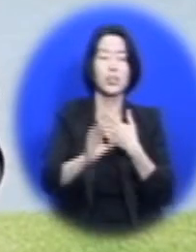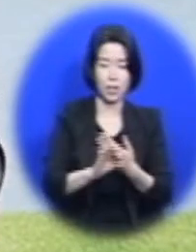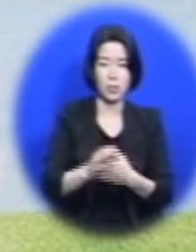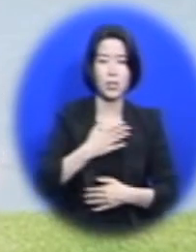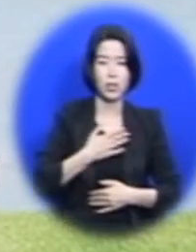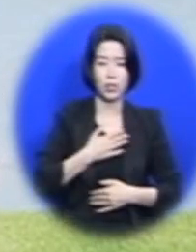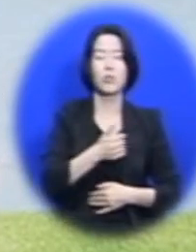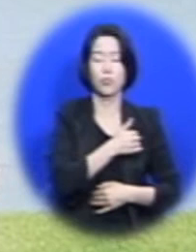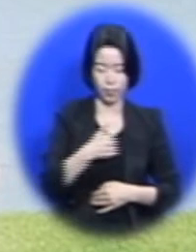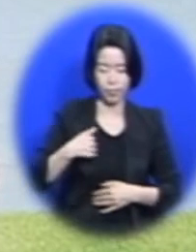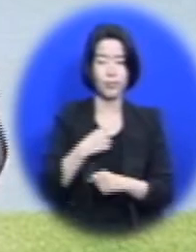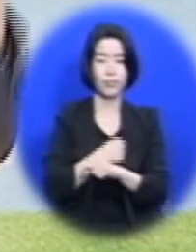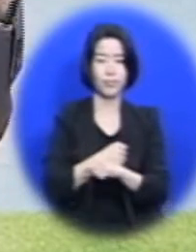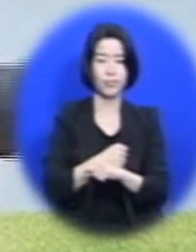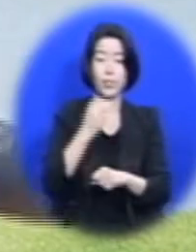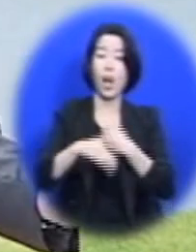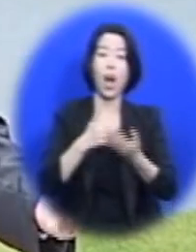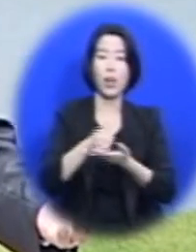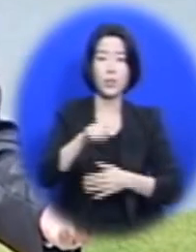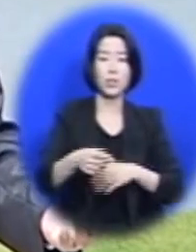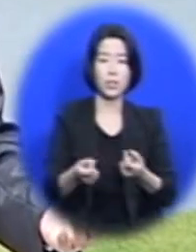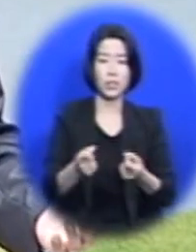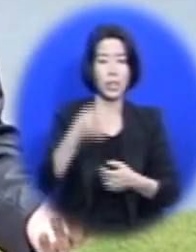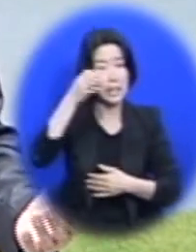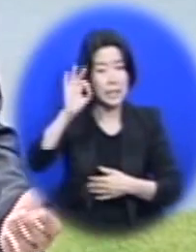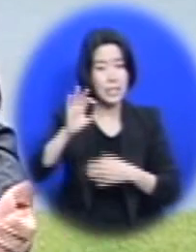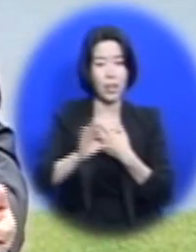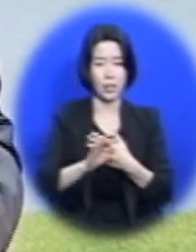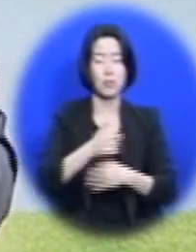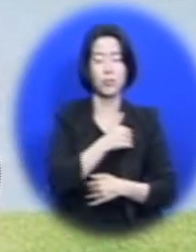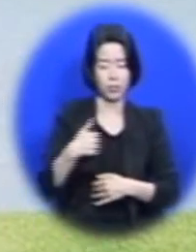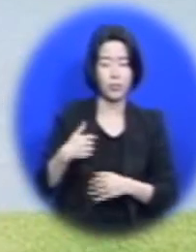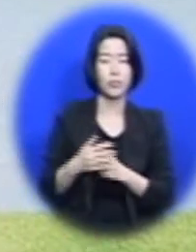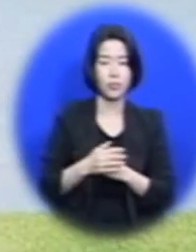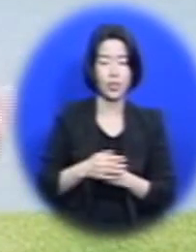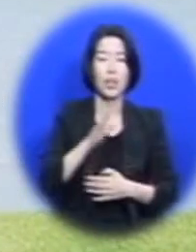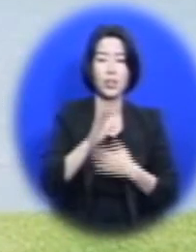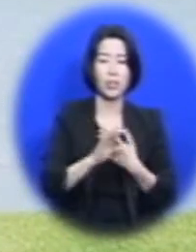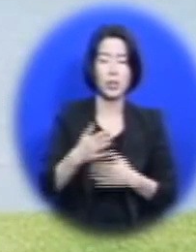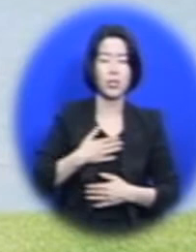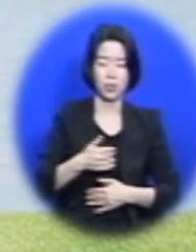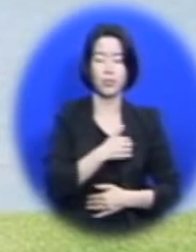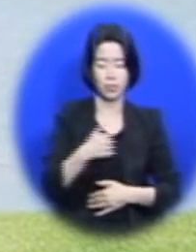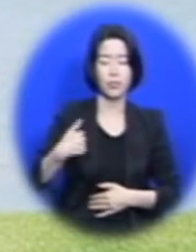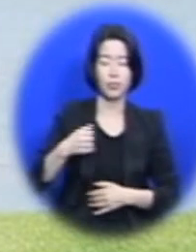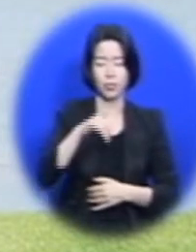저는 충분합니다. 하나님이 그렇게 인정하셨다. 그렇다면 저는